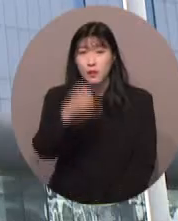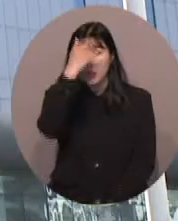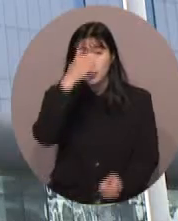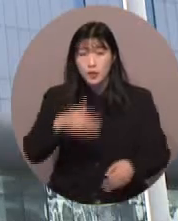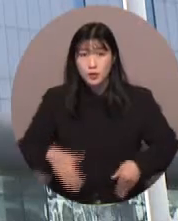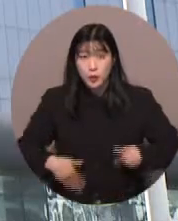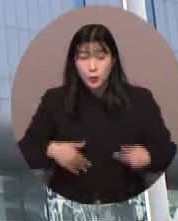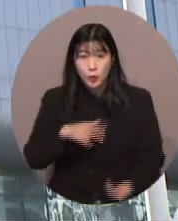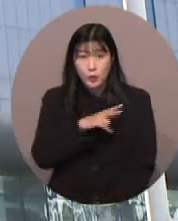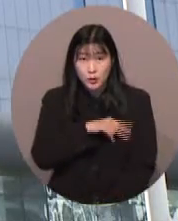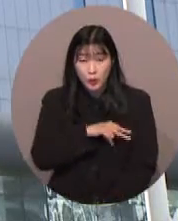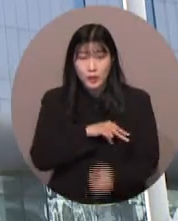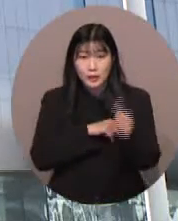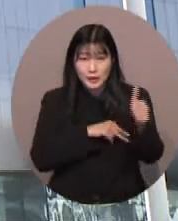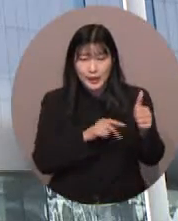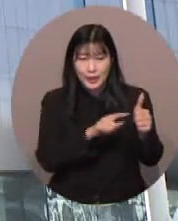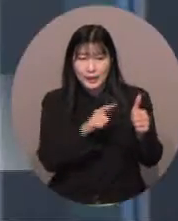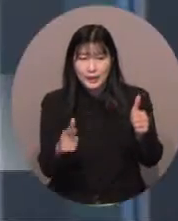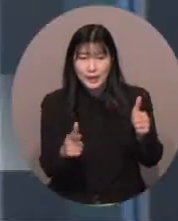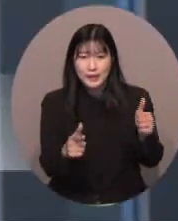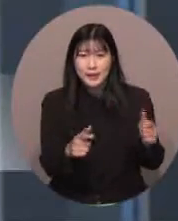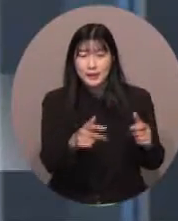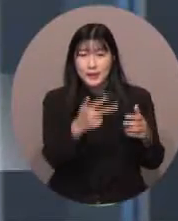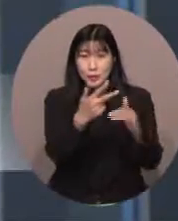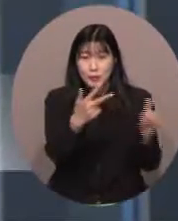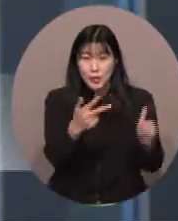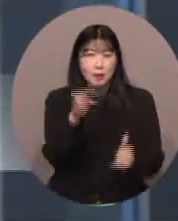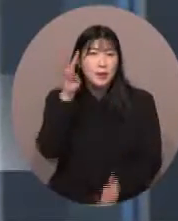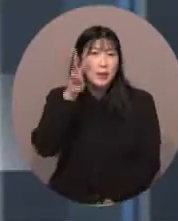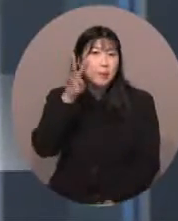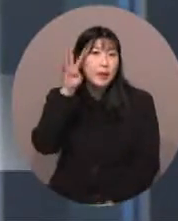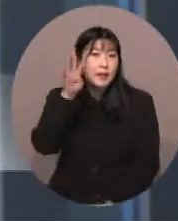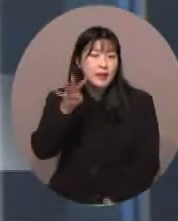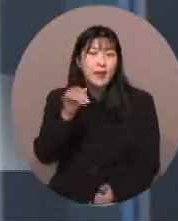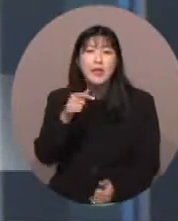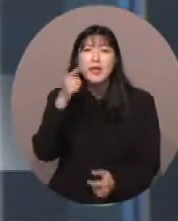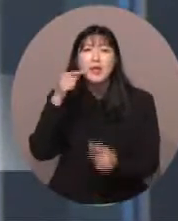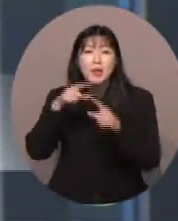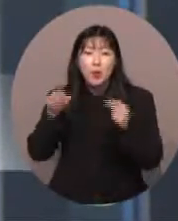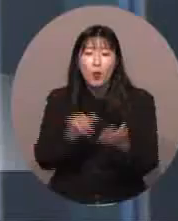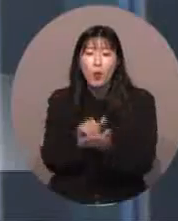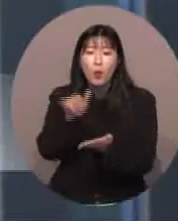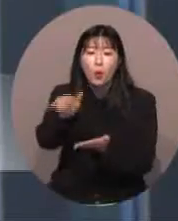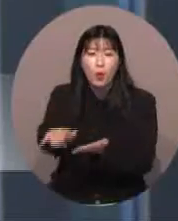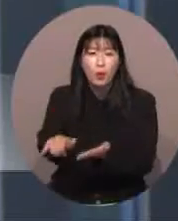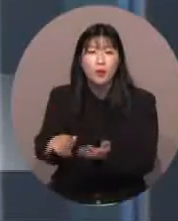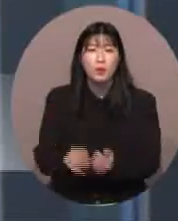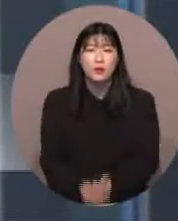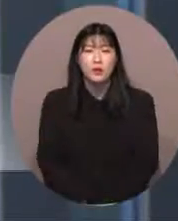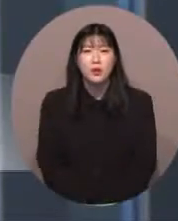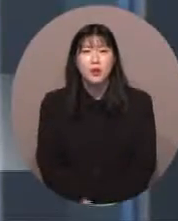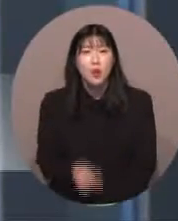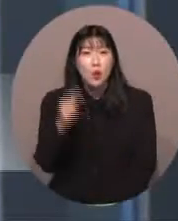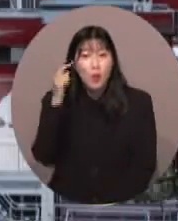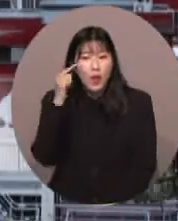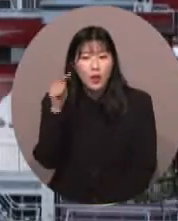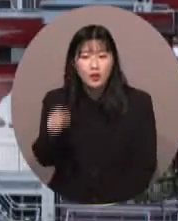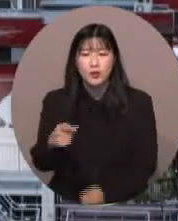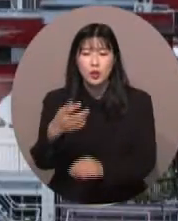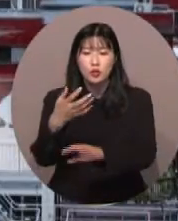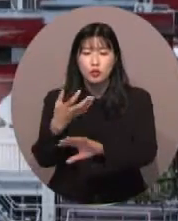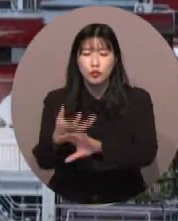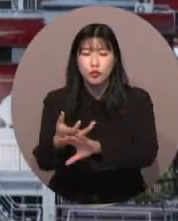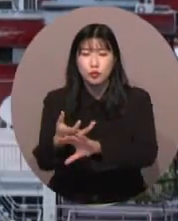충남도의회 조기련 의장 등 대표단 7명은 3박 4일 일정으로 일본 출장에 나섰습니다. 일본 소재